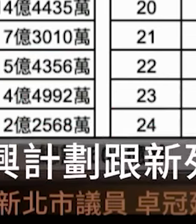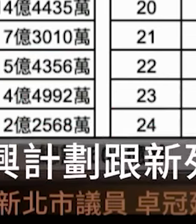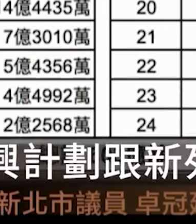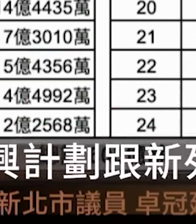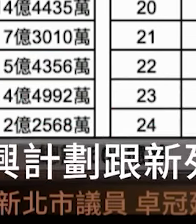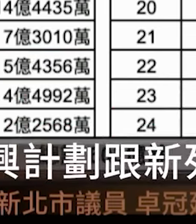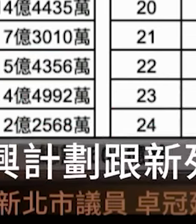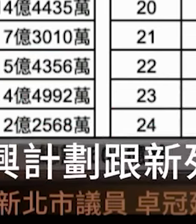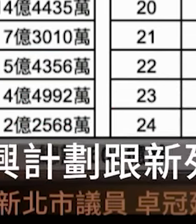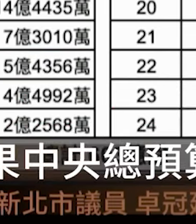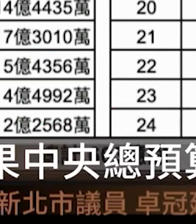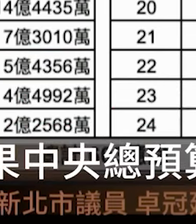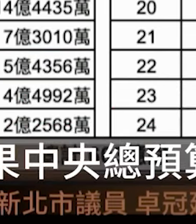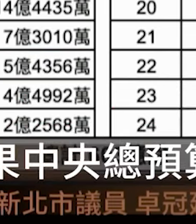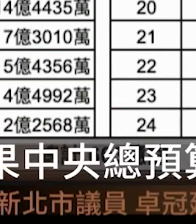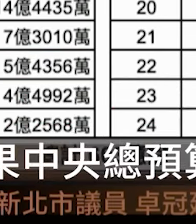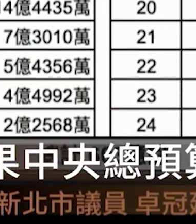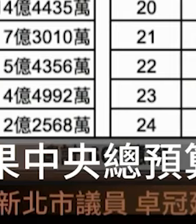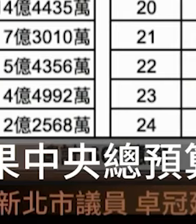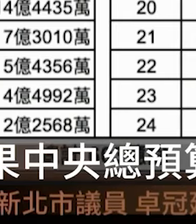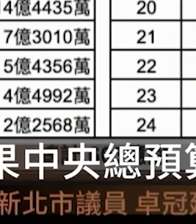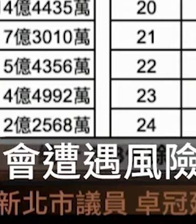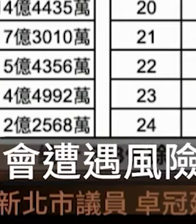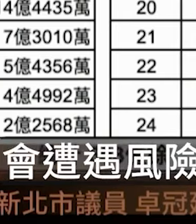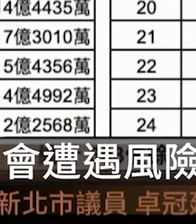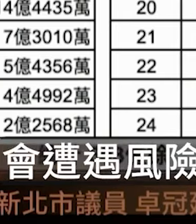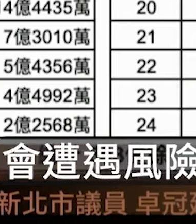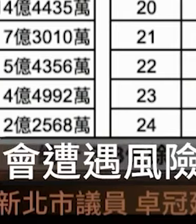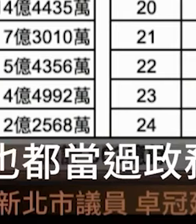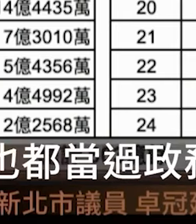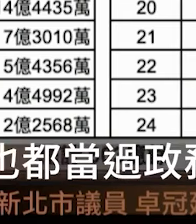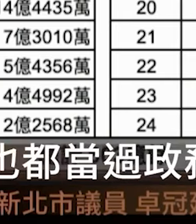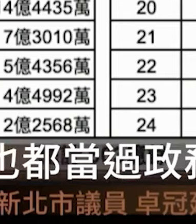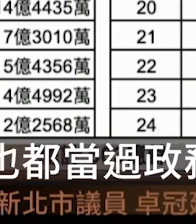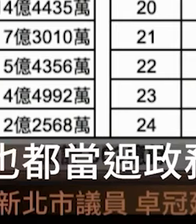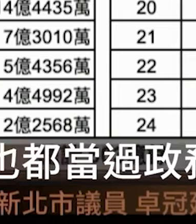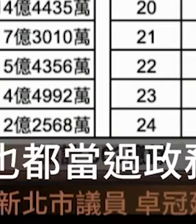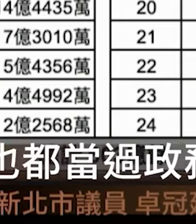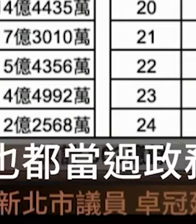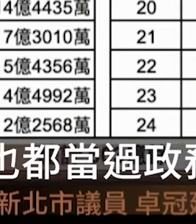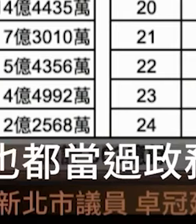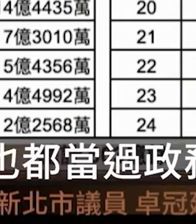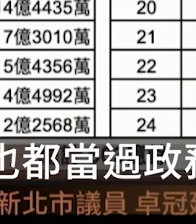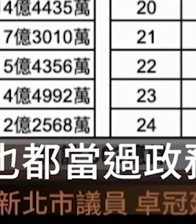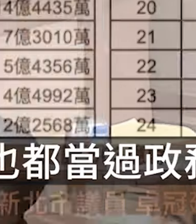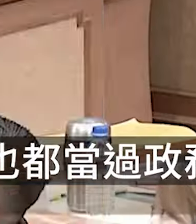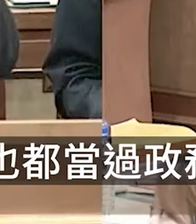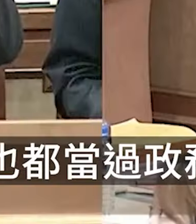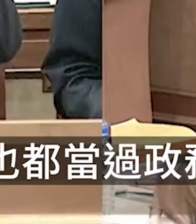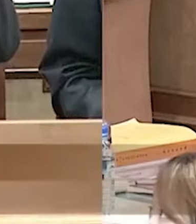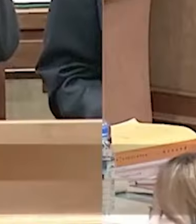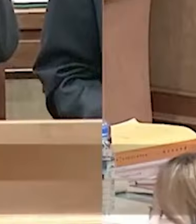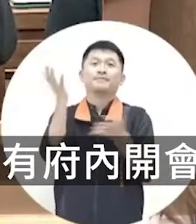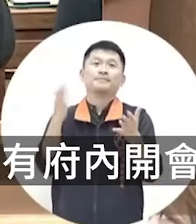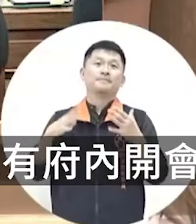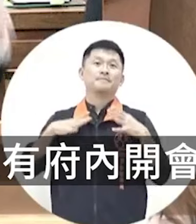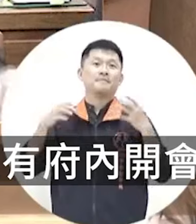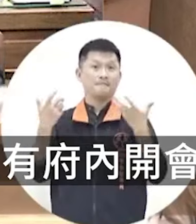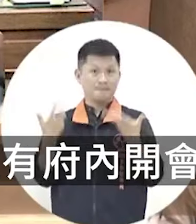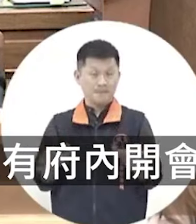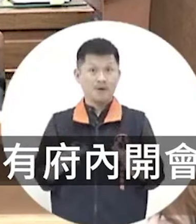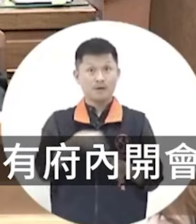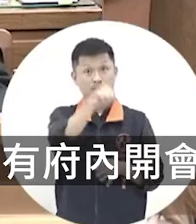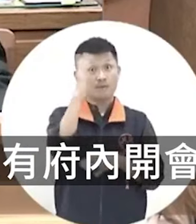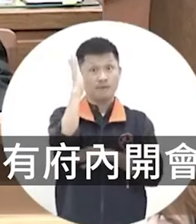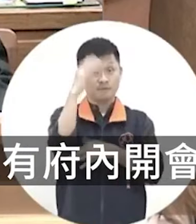计划跟新列预算，确实如果中央总预算没有过会遭遇风险。我们也都当过政务官嘛，你们有没有府